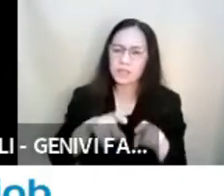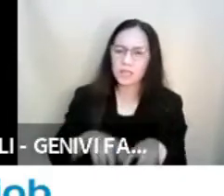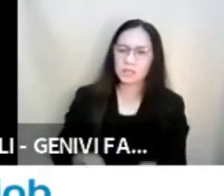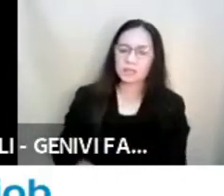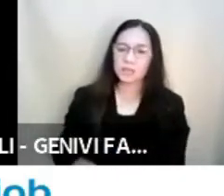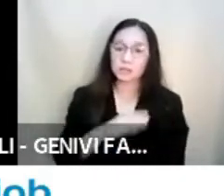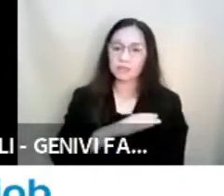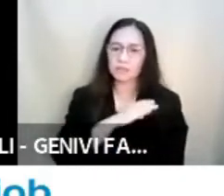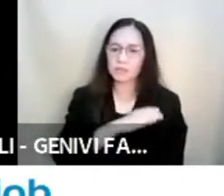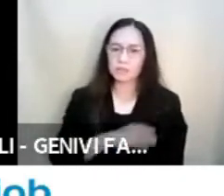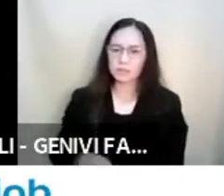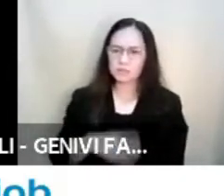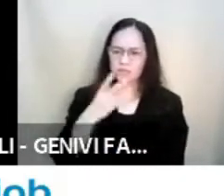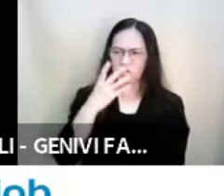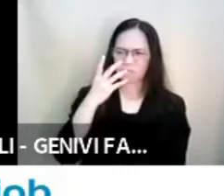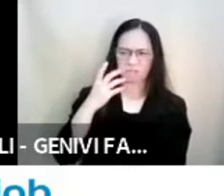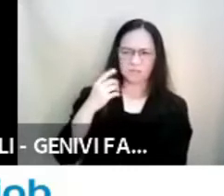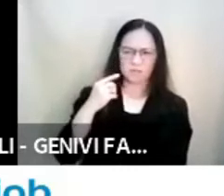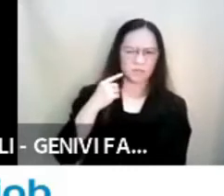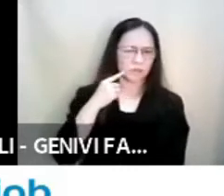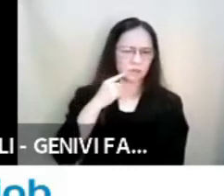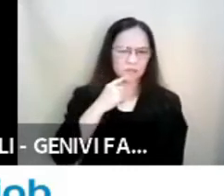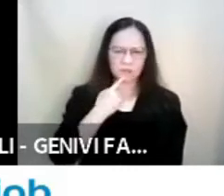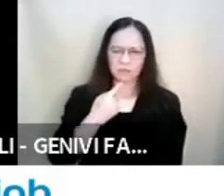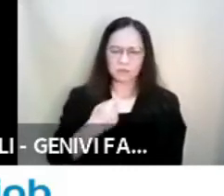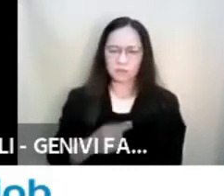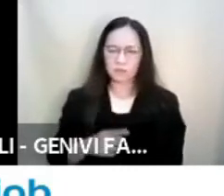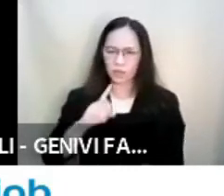tayo pagka makikipag-usap sa customer? Or ano ba yung tamang